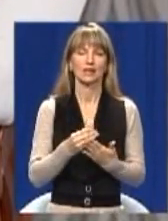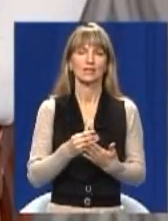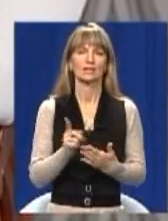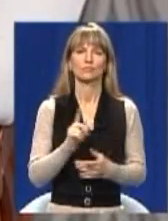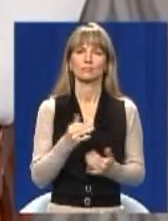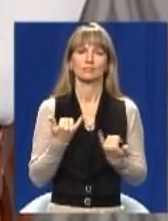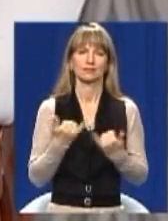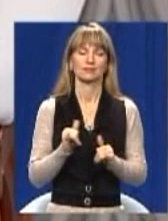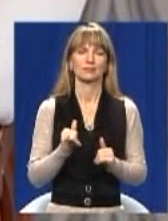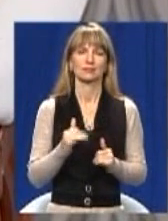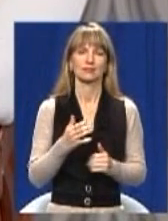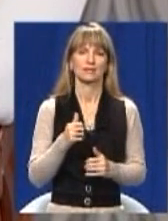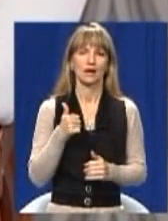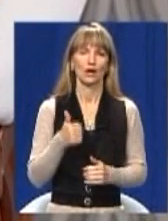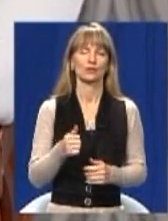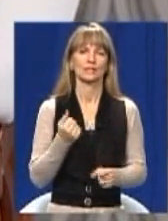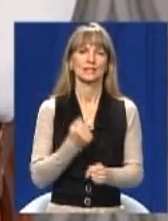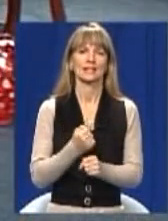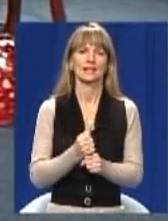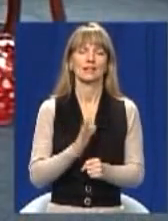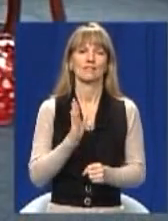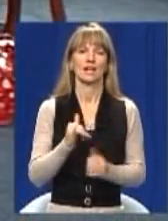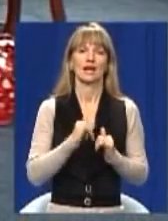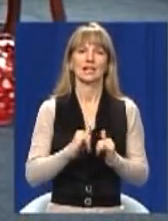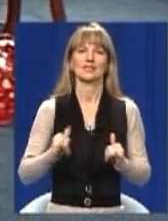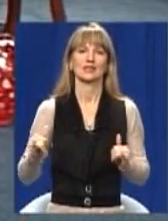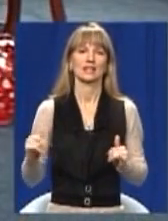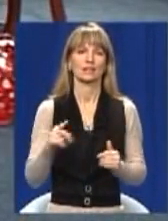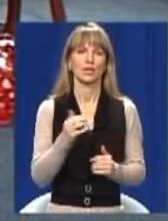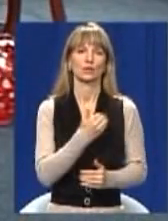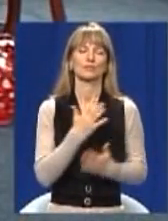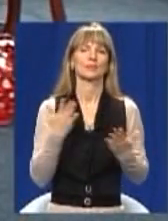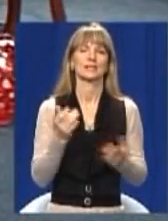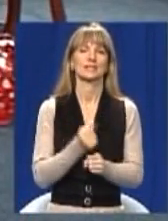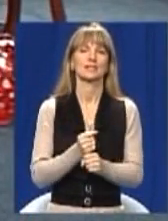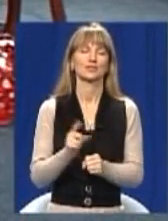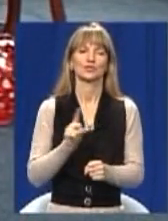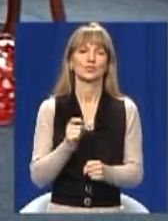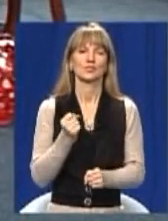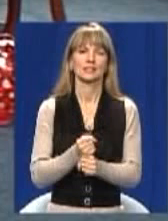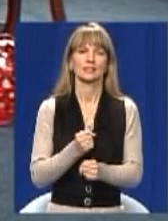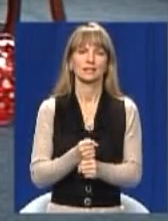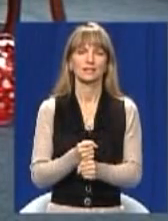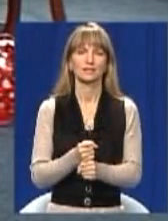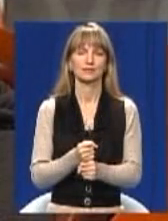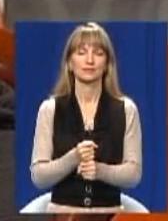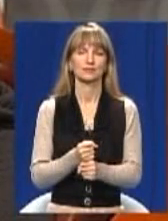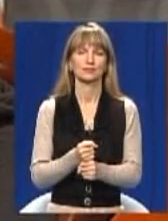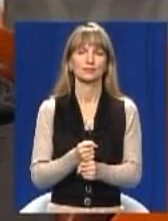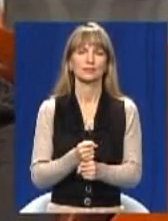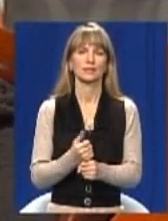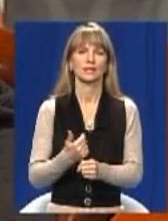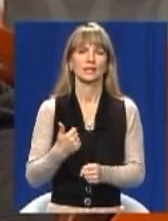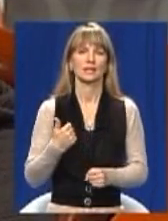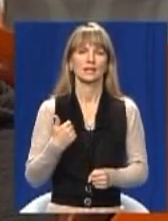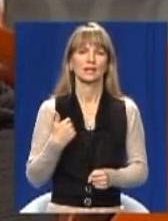прикольне, прогрес внести. Чи ти якось більше хочеш створювати якісь там певні, там... Ну, я не сильно